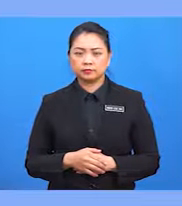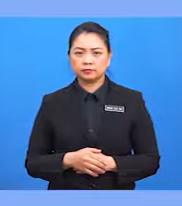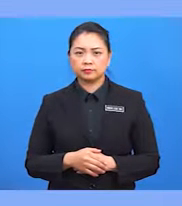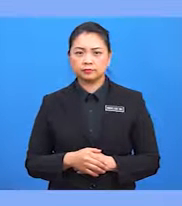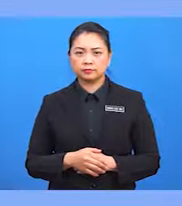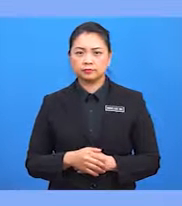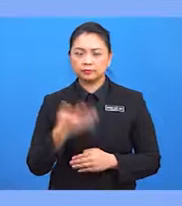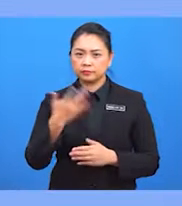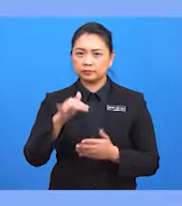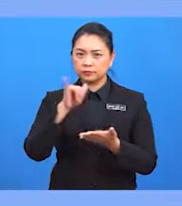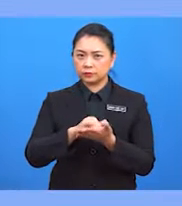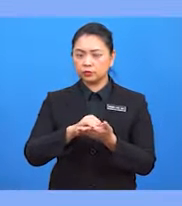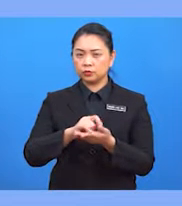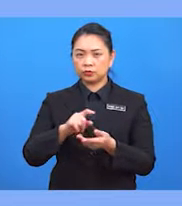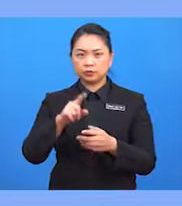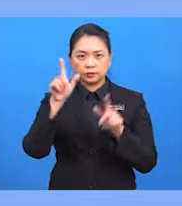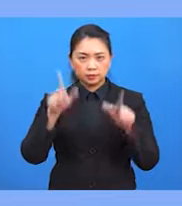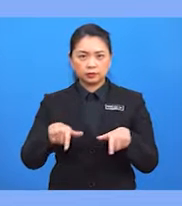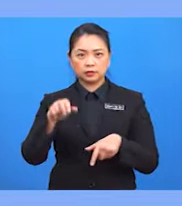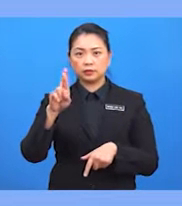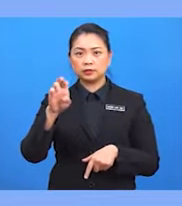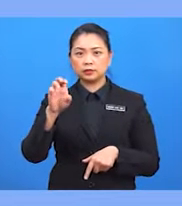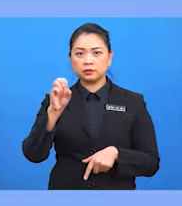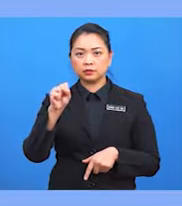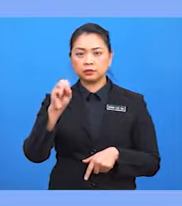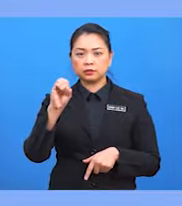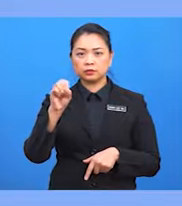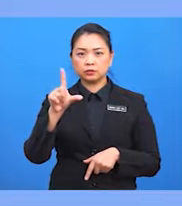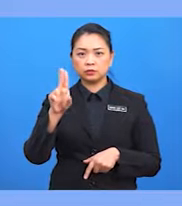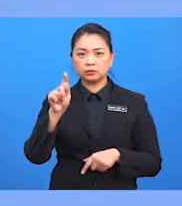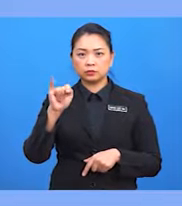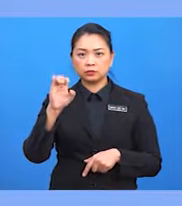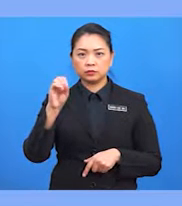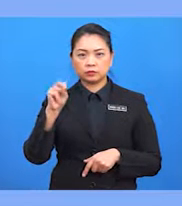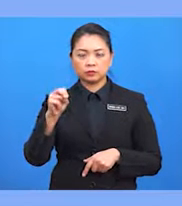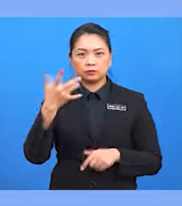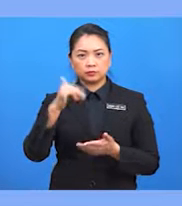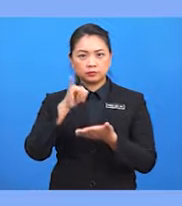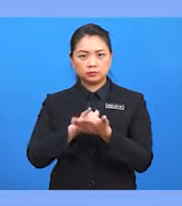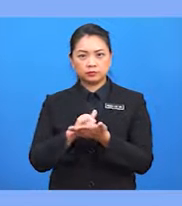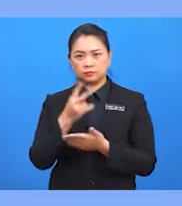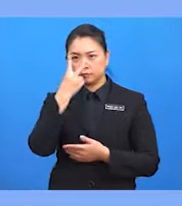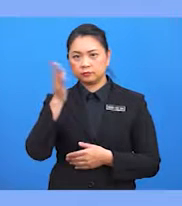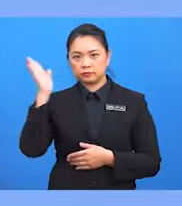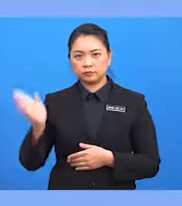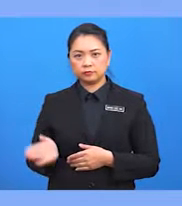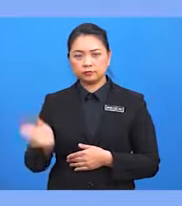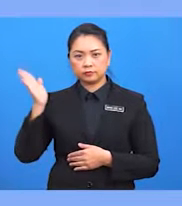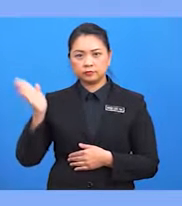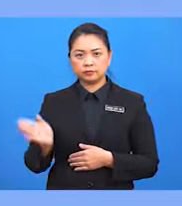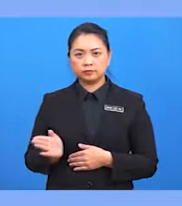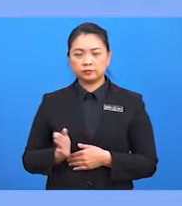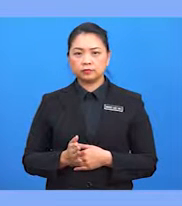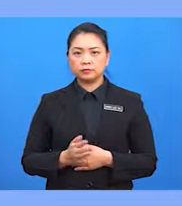Kemudian, kita setkan resolusi pada 72 dpi. Kanvas kita berupa seperti di skrin. Tukar